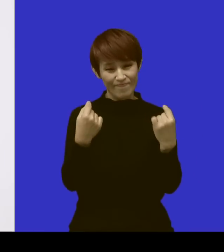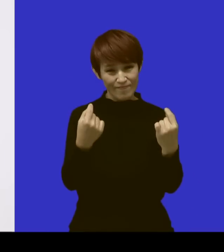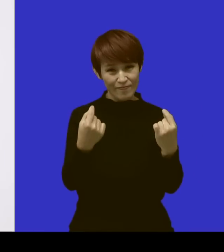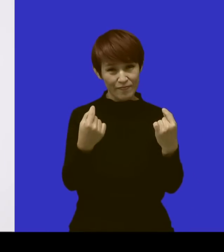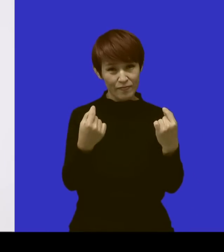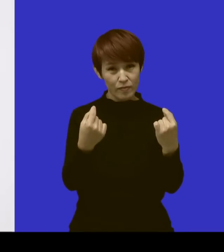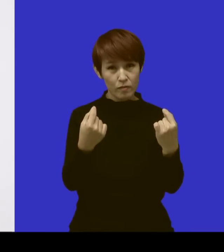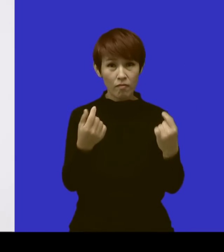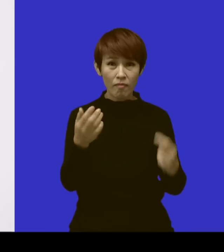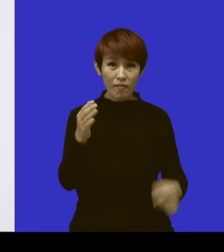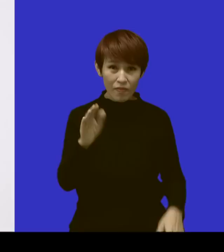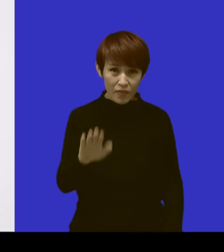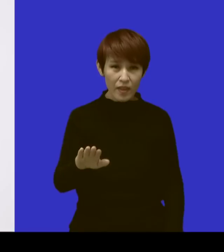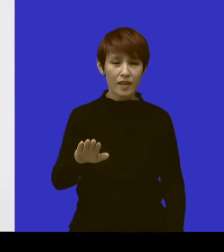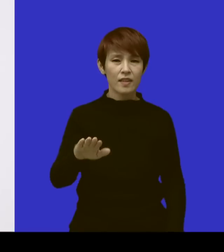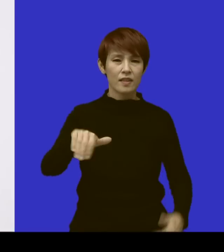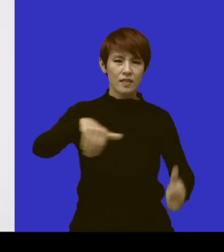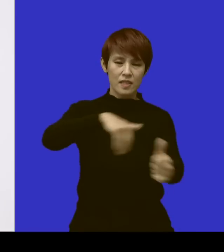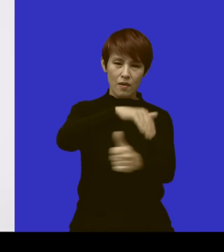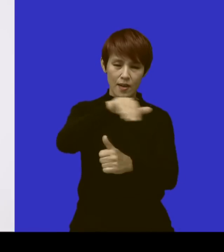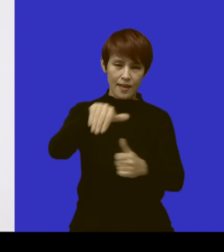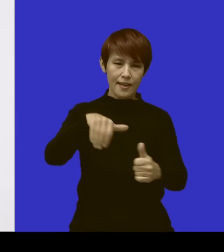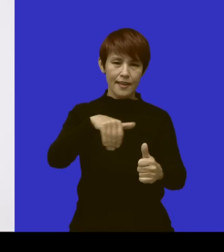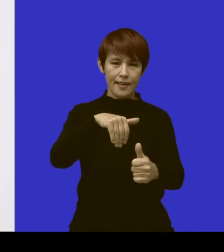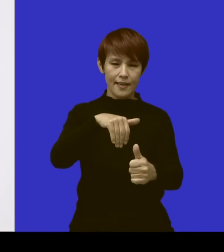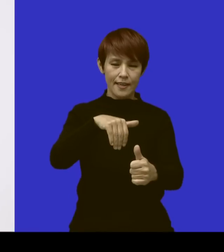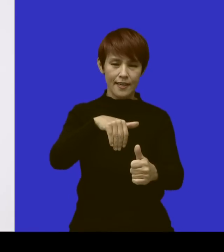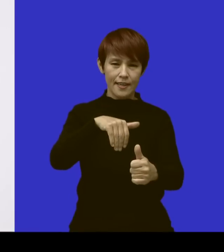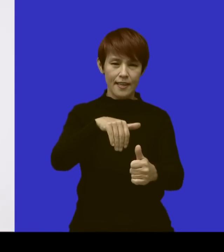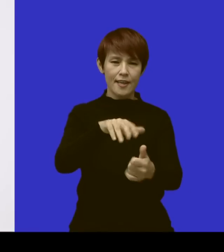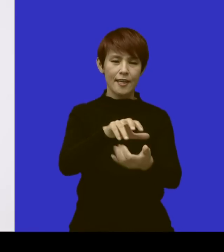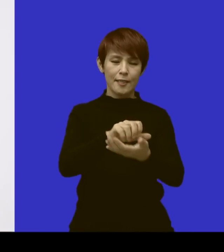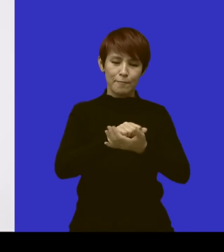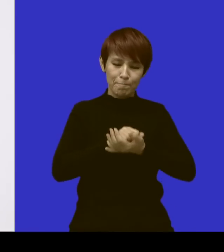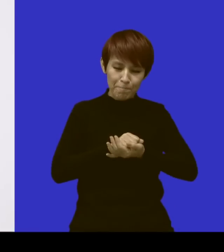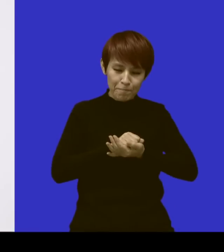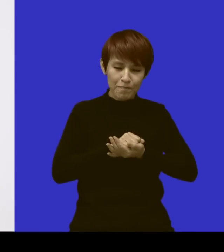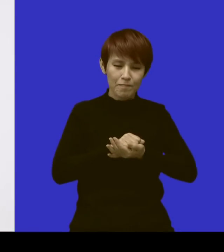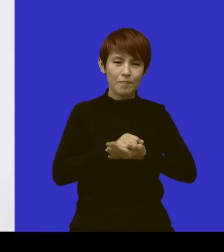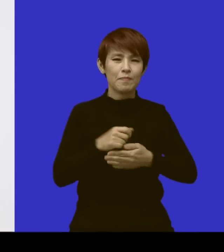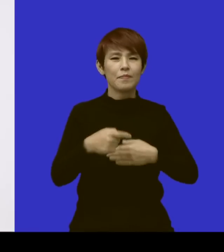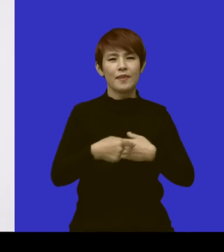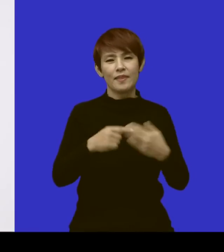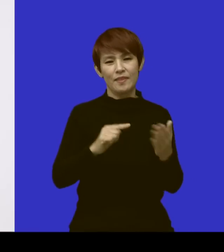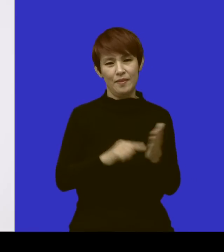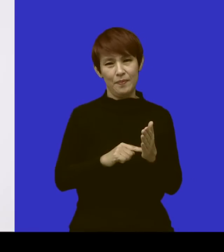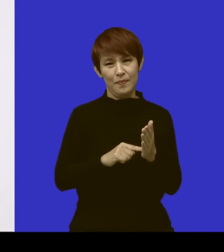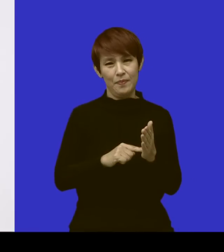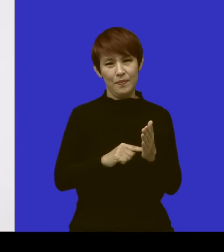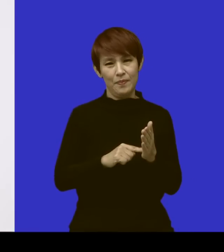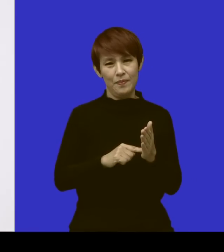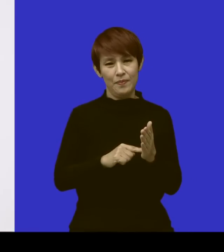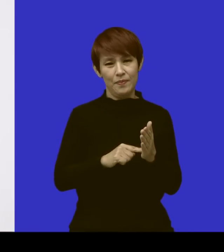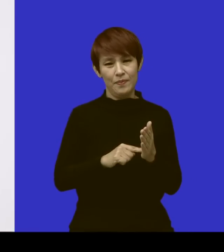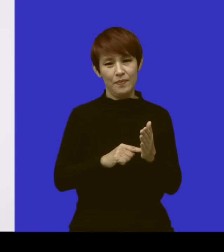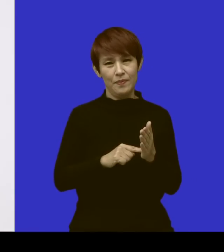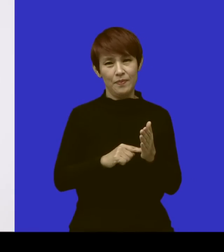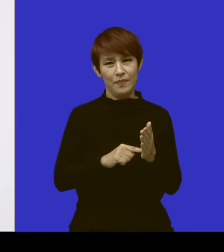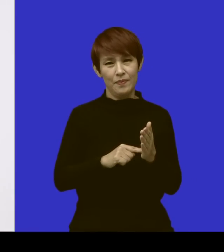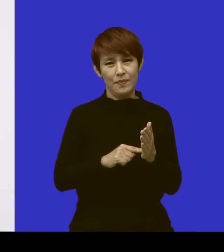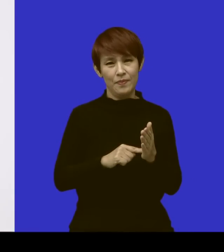그 상황을 받아들이는 게 또 그 받아들이는 가운데 또한